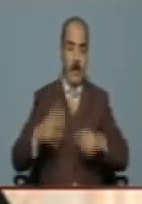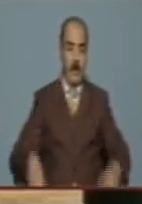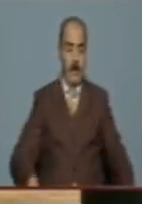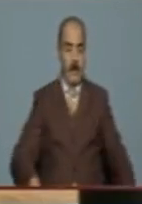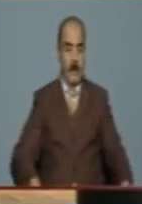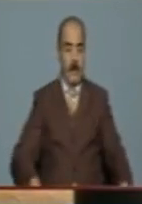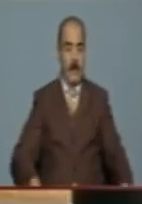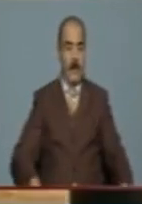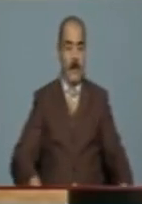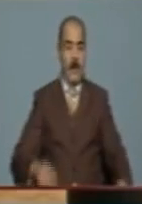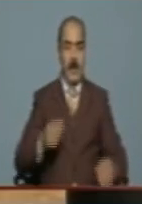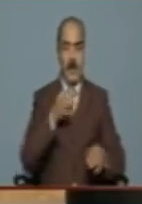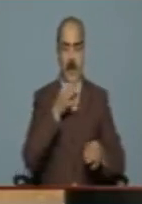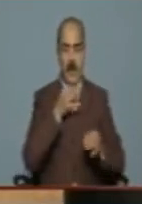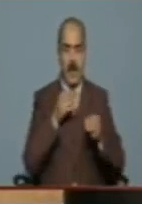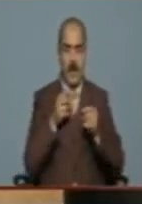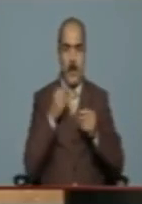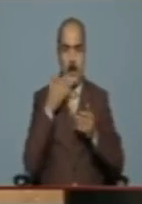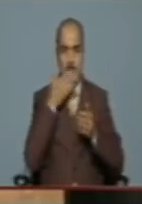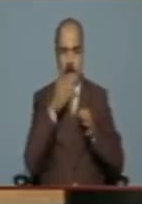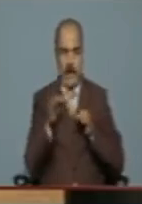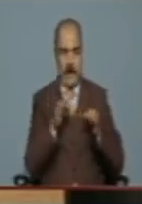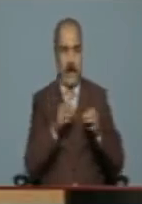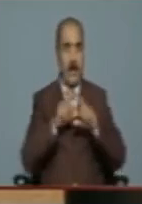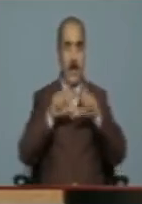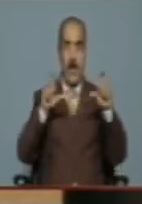أقل نسبة إنفاق مالي على الدعاية الانتخابية